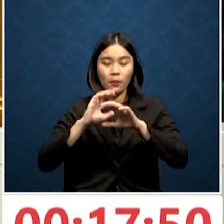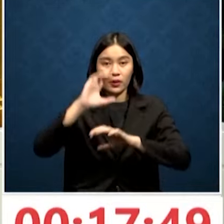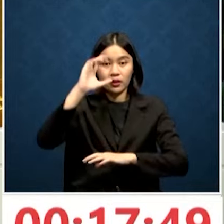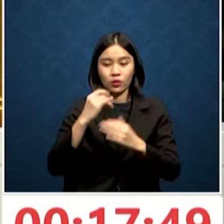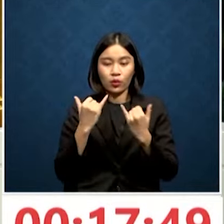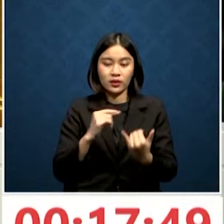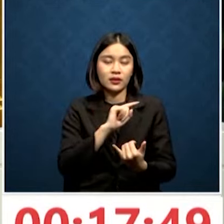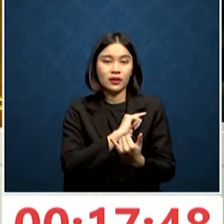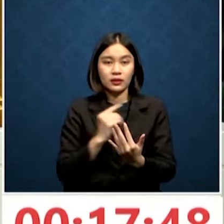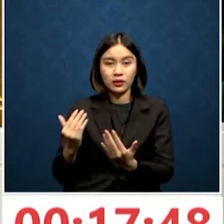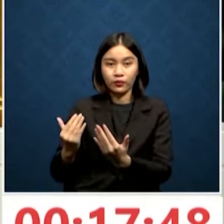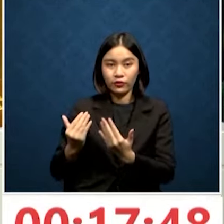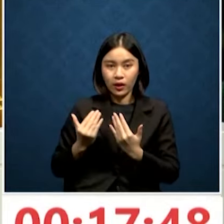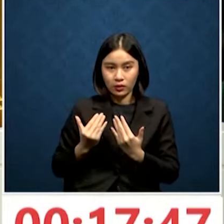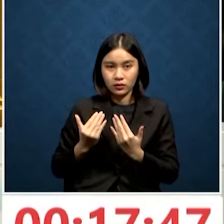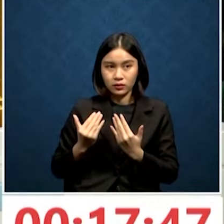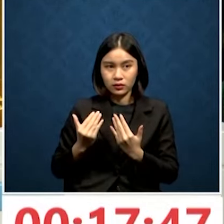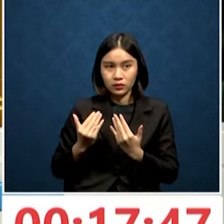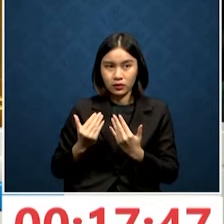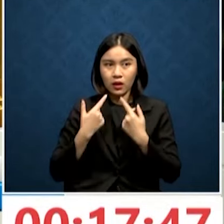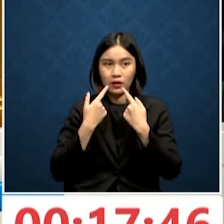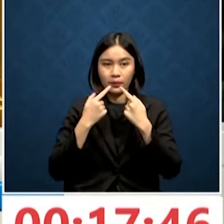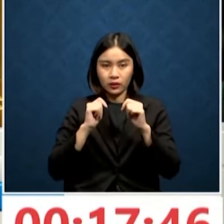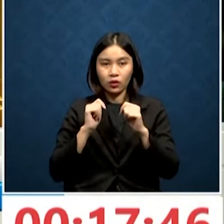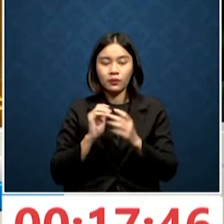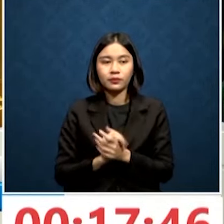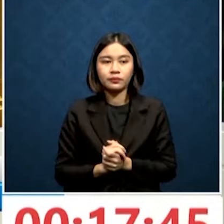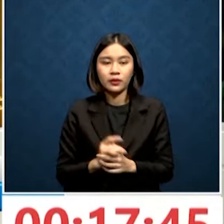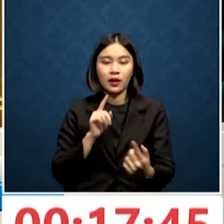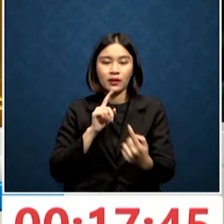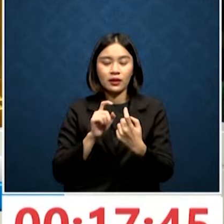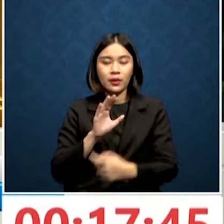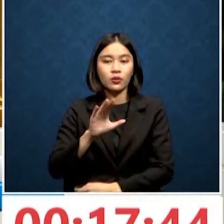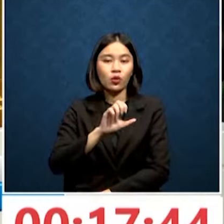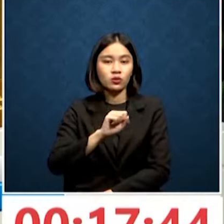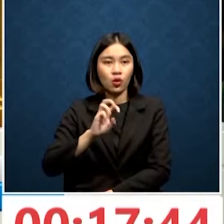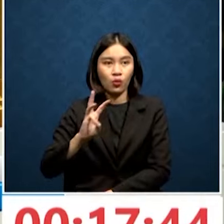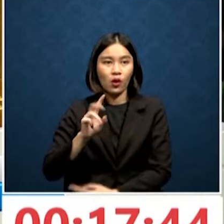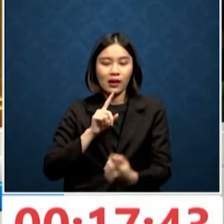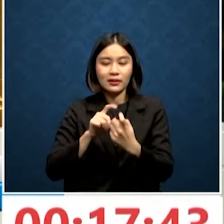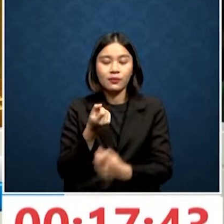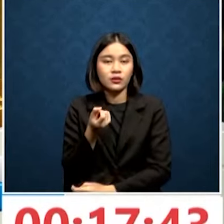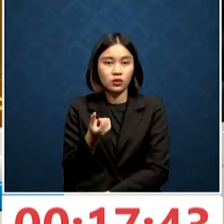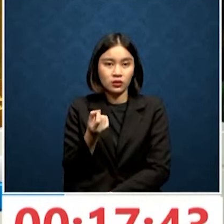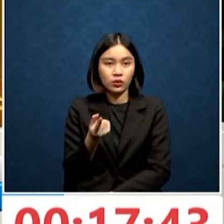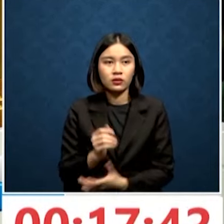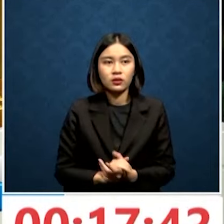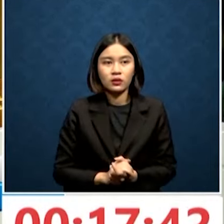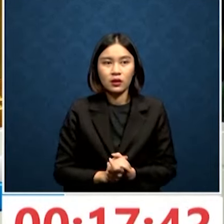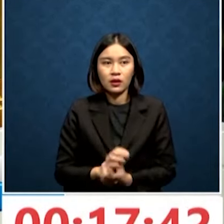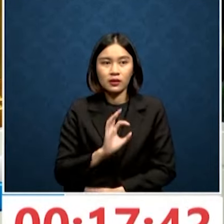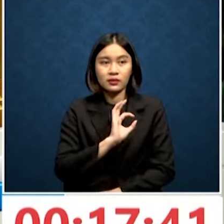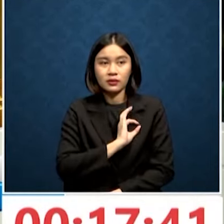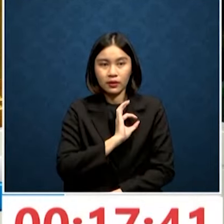มอบหมายจากรัฐมนตรีว่าการกระทรวงไทยมาตอบกระทู้ถามของท่านสมาชิกเป็นกระทู้ถามสดนะครับของท่านสมาชิ